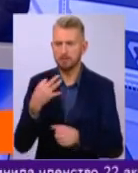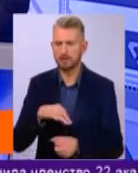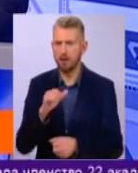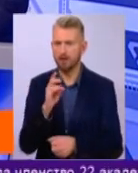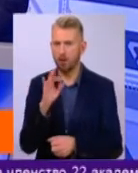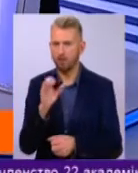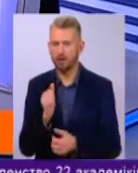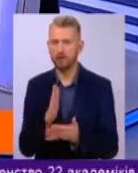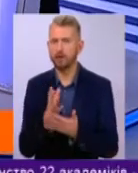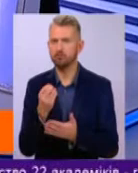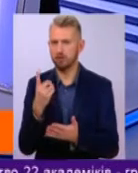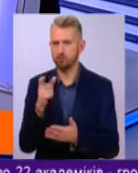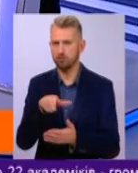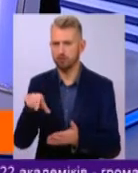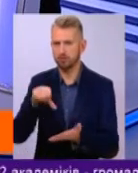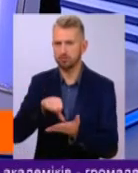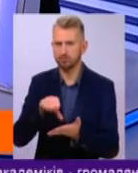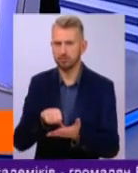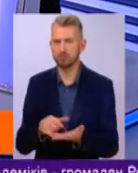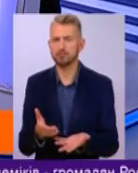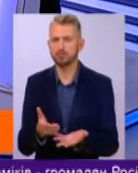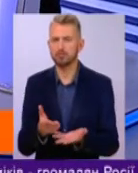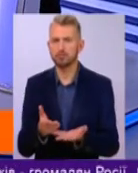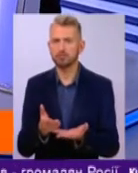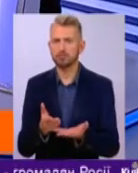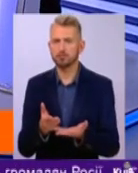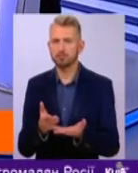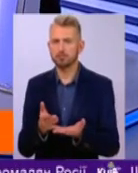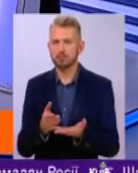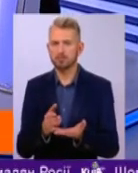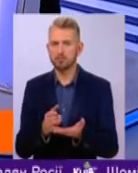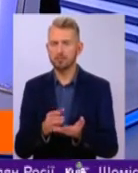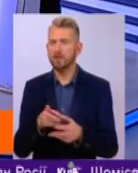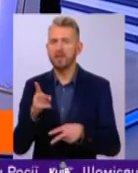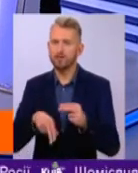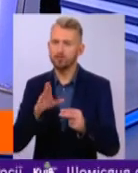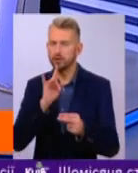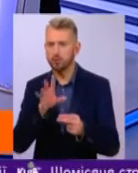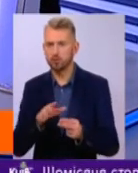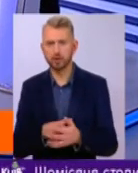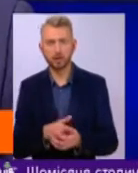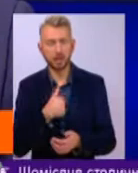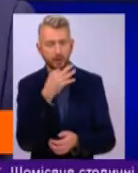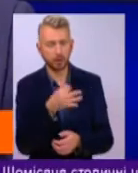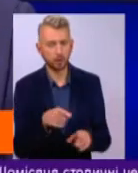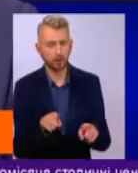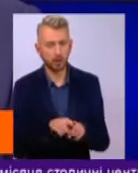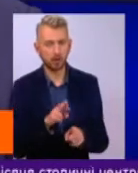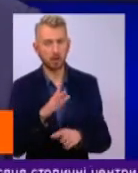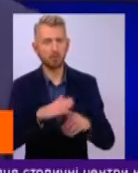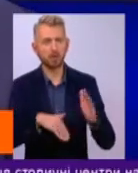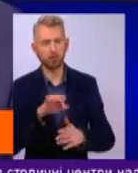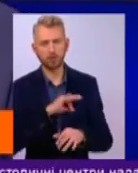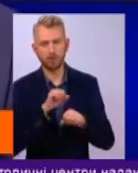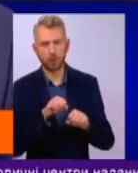ще дієві особи. Наскільки реалістично те, що ми побачимо завершення? Я вам скажу так, як практикуючий